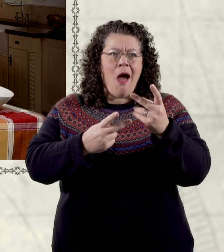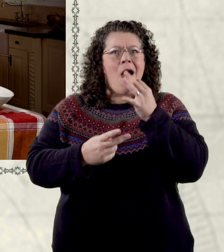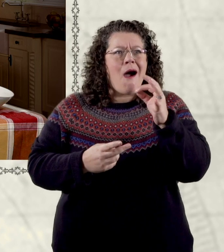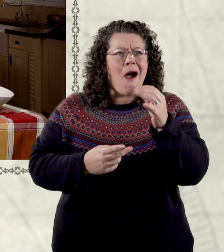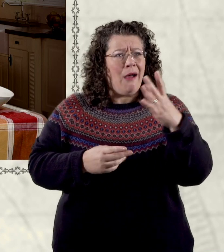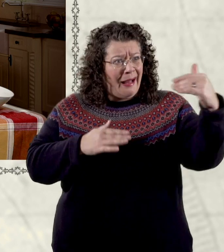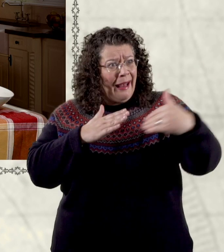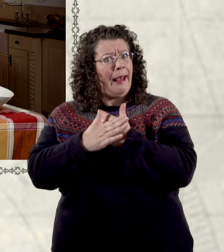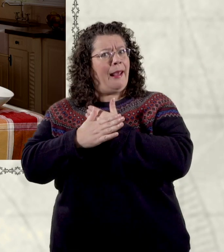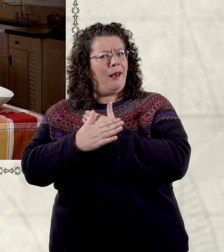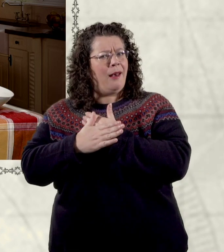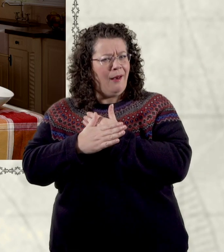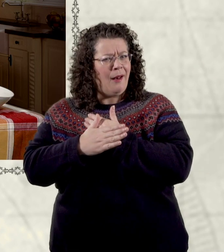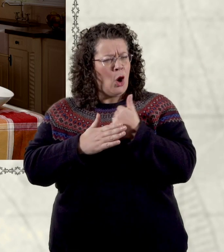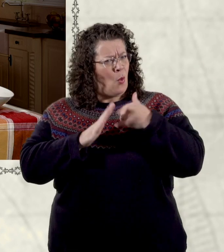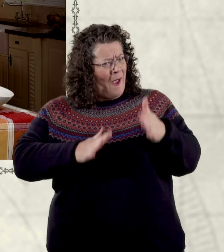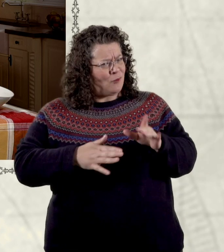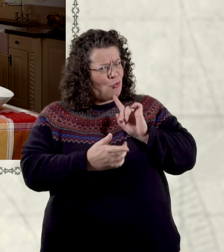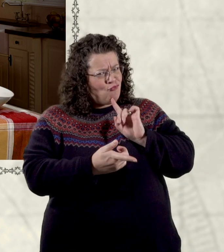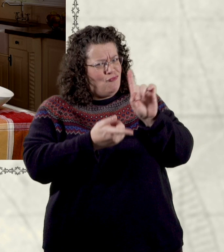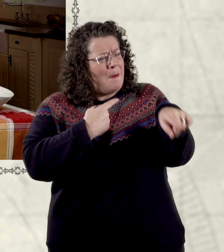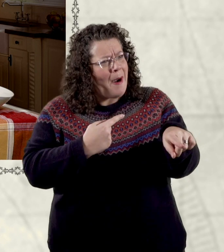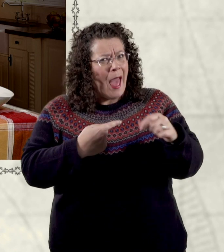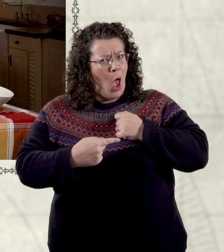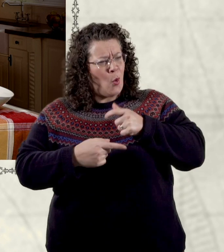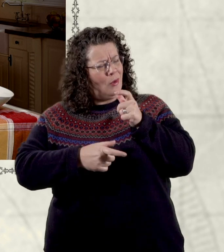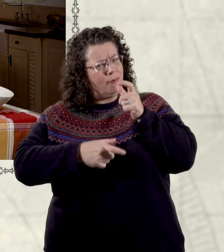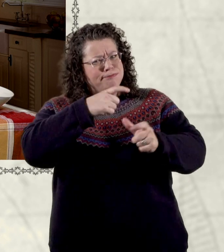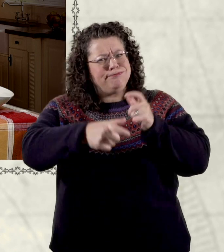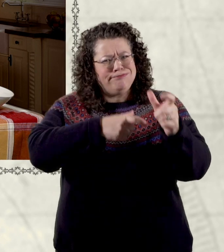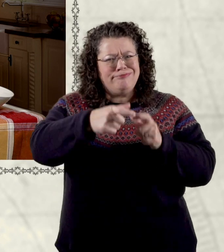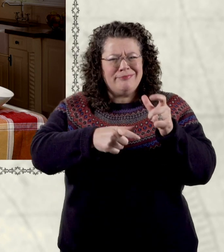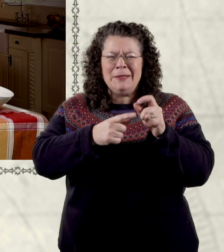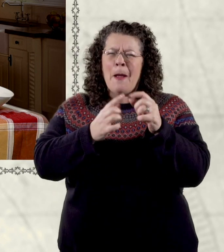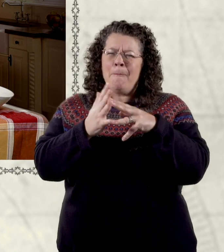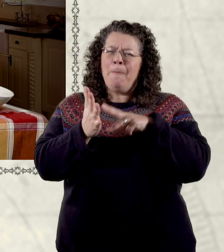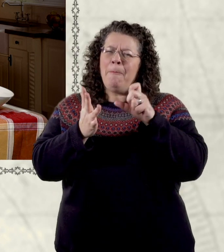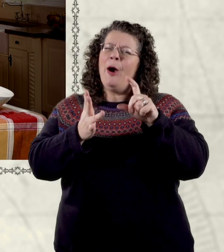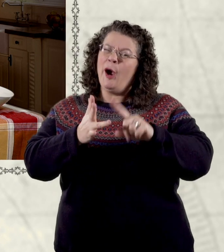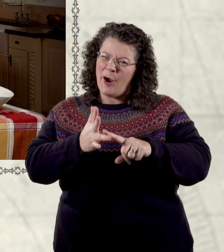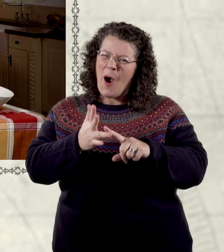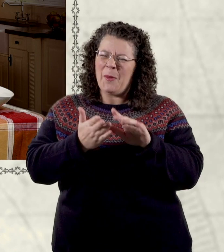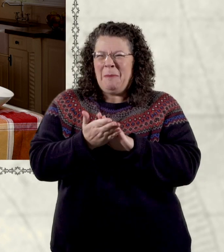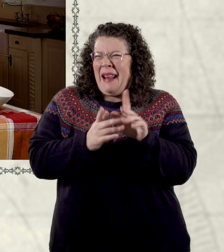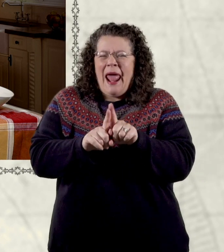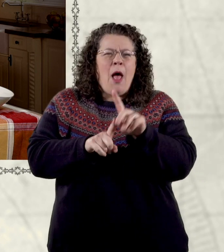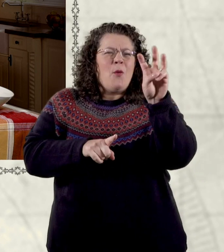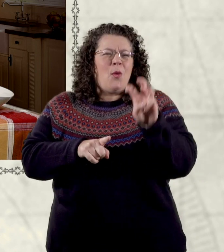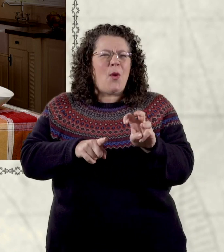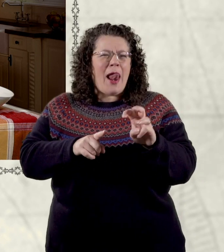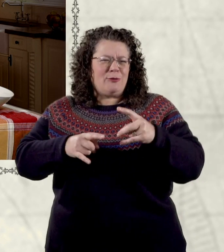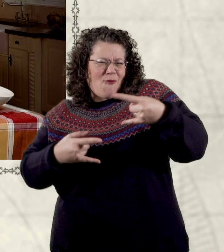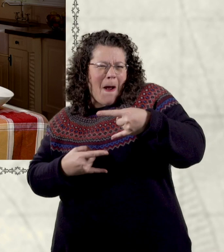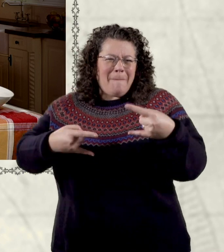yn gofyn i chi ei gwahodd i'r tŷ. Ac mae'n rhaid i chi ei hateb yn canu eich pennill eich hun. Dyna beth yw